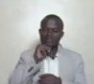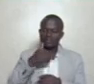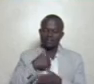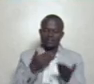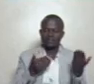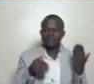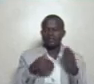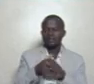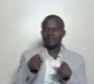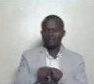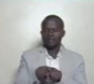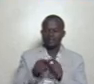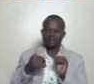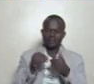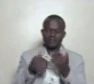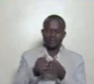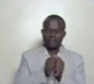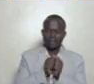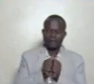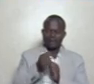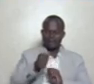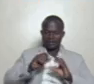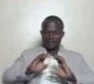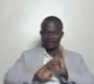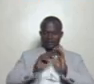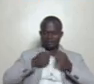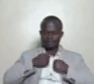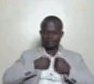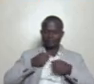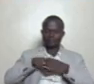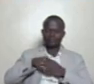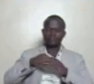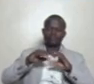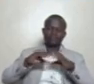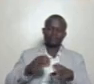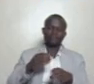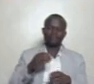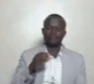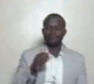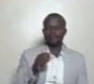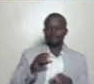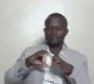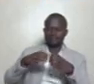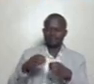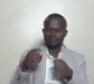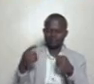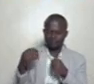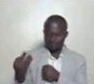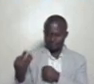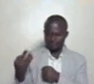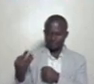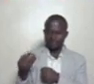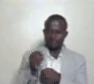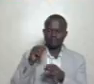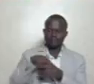ku rugero nk'urwo abo twakinaga indi kipe yari hagarariye u Rwanda muri aya matsinda yari mu itsinda rya gatatu yari